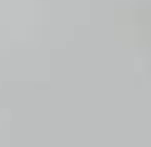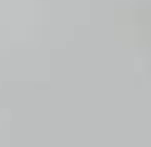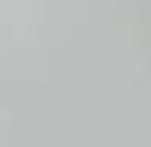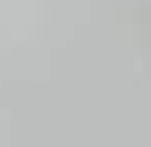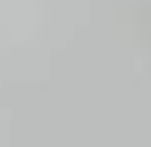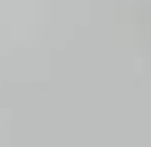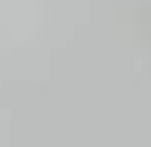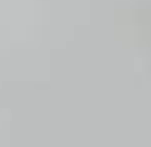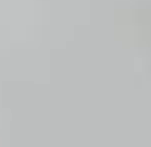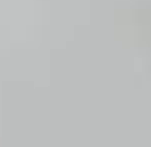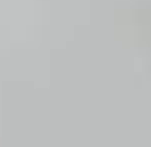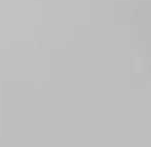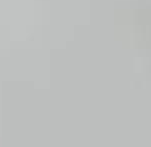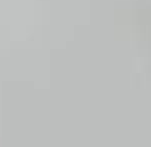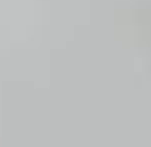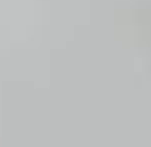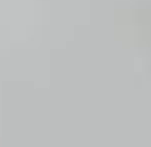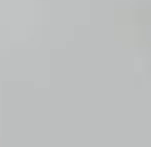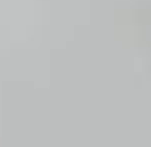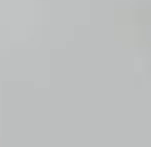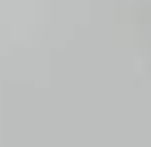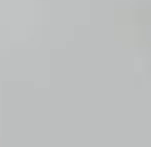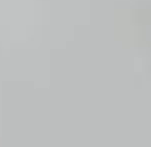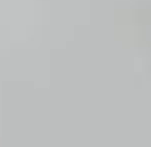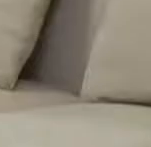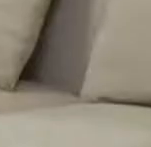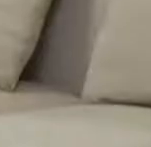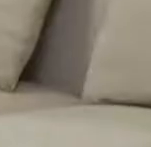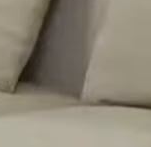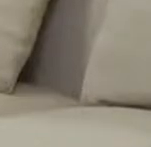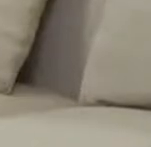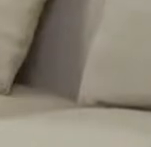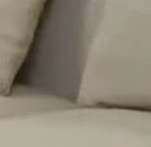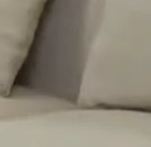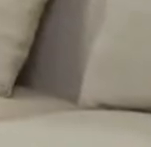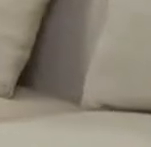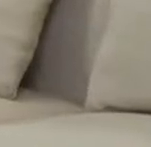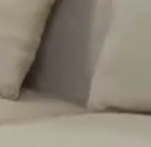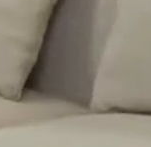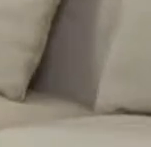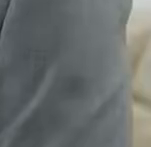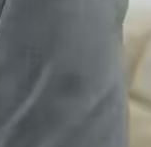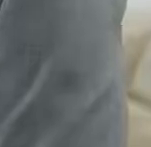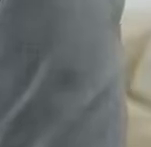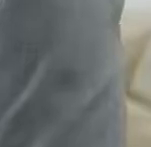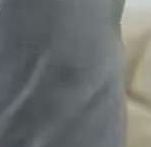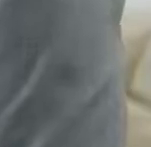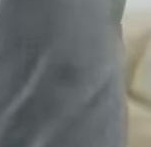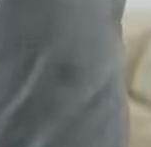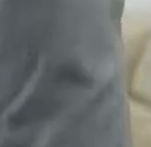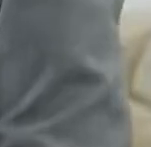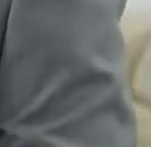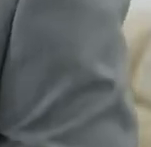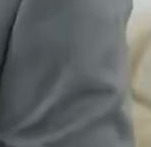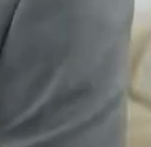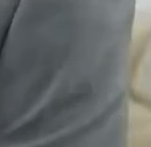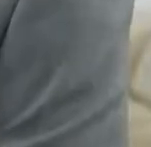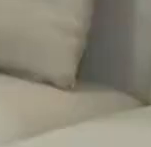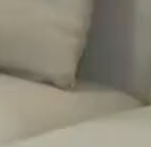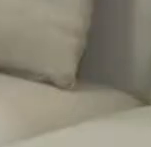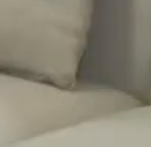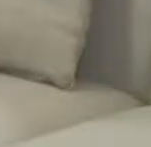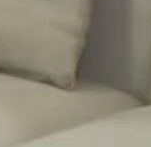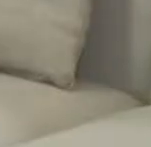kebal dari penyebab penyakit. Seperti virus atau bakteri. Sebelum digunakan, vaksin seperti vaksin COVID-19 akan diuji